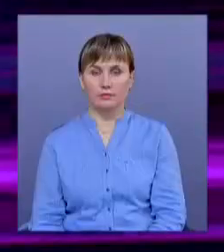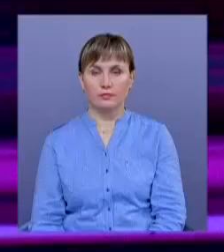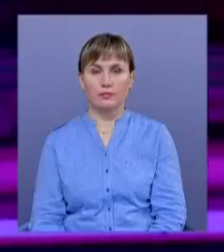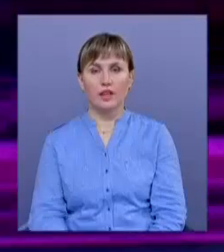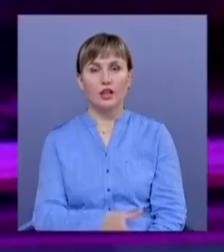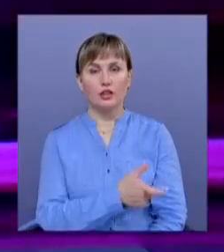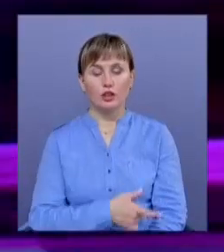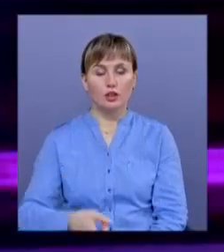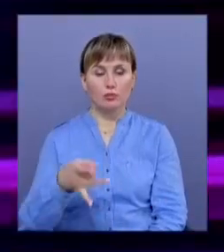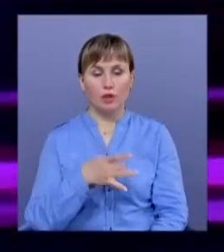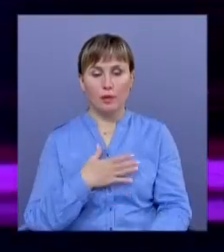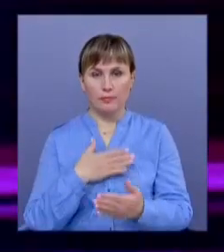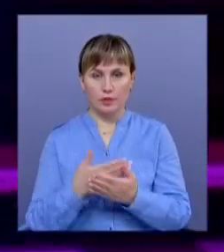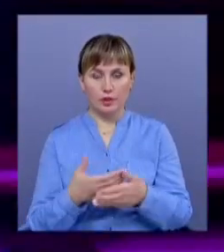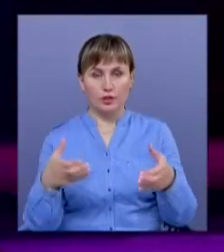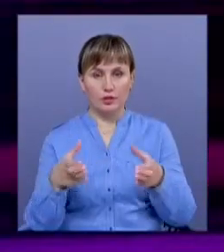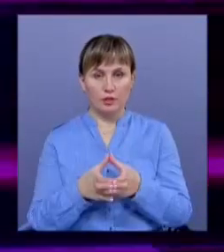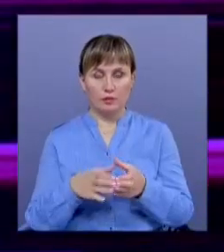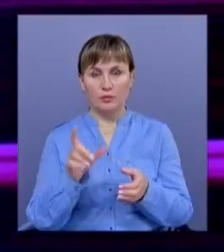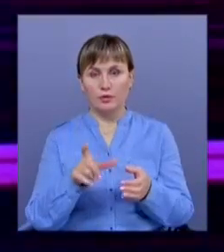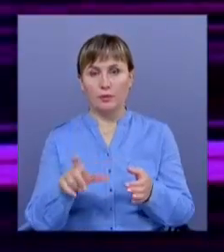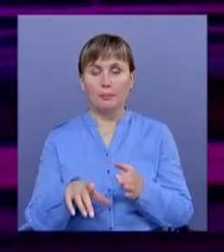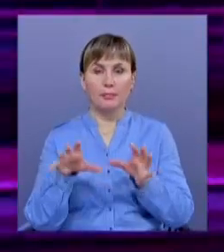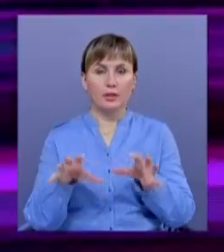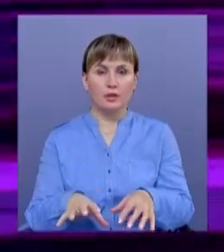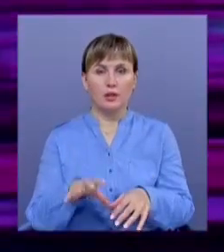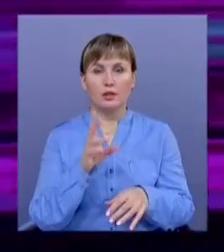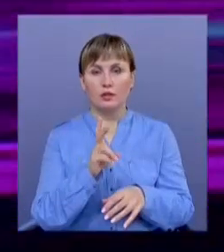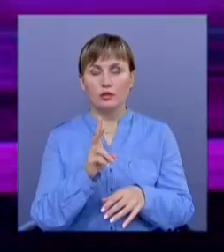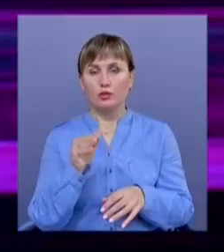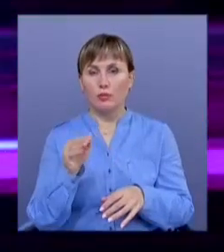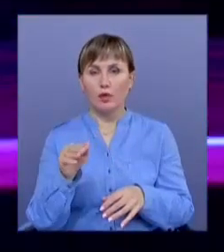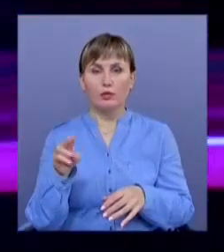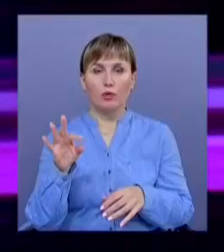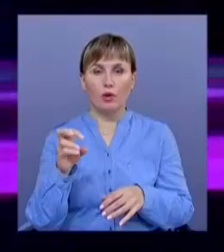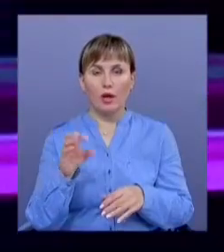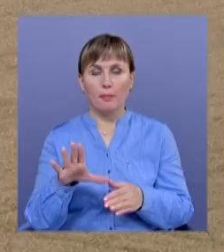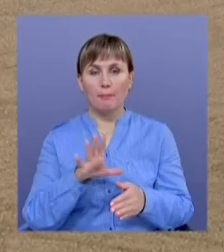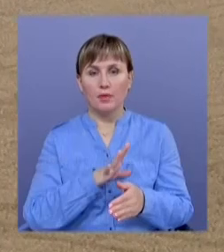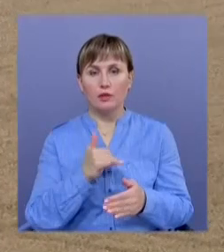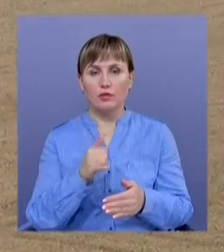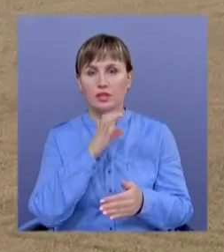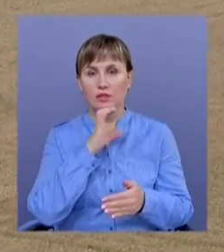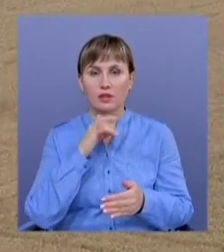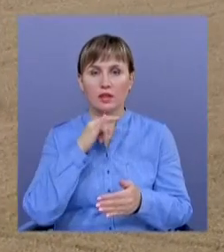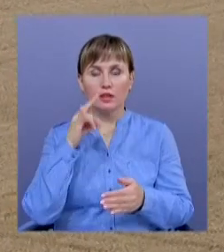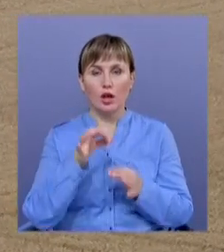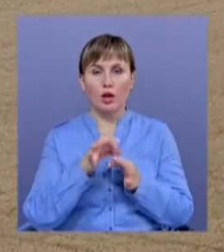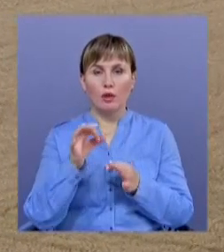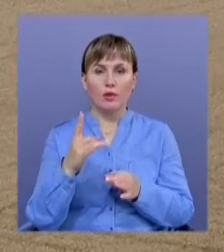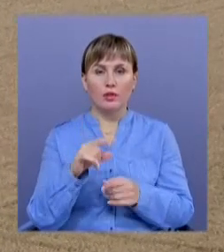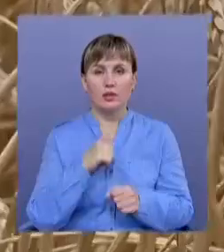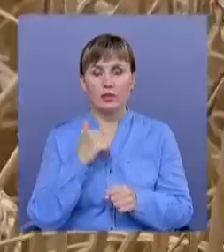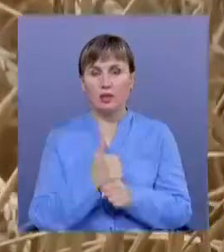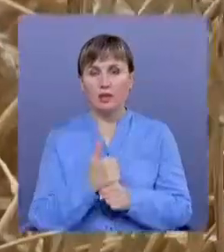Члены республиканского общественного штаба кандидата в президенты Касым Жумарта Токаева побывали сегодня в Северо-Казахстанской области, одной из